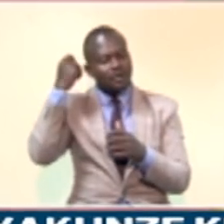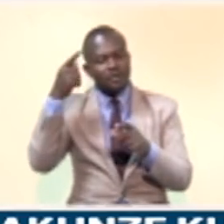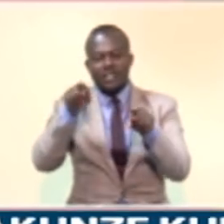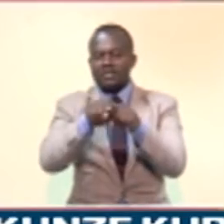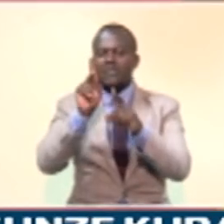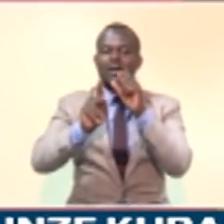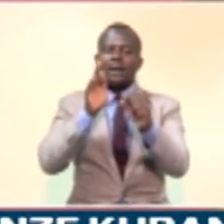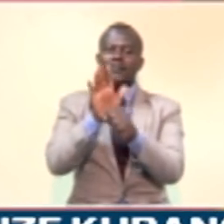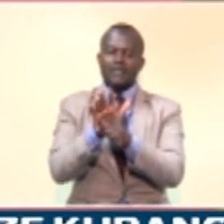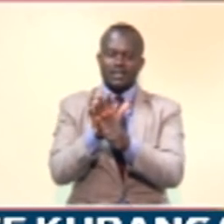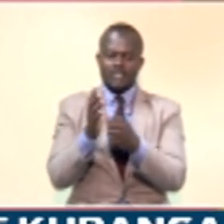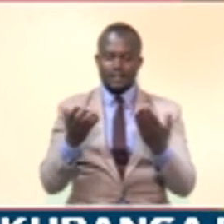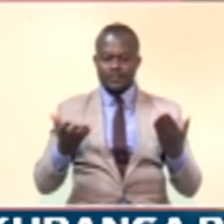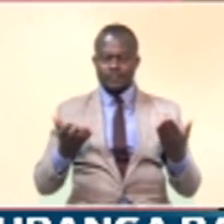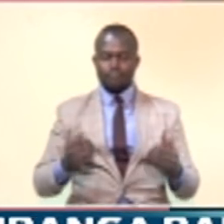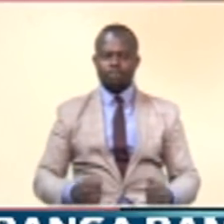na benshi.